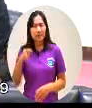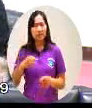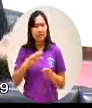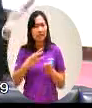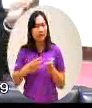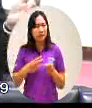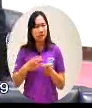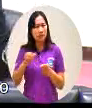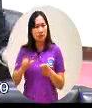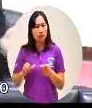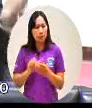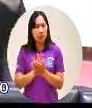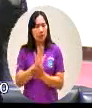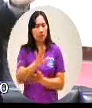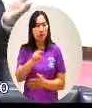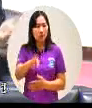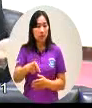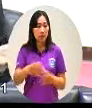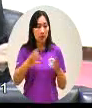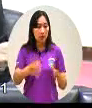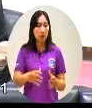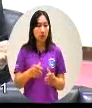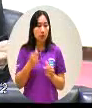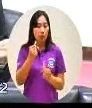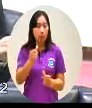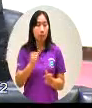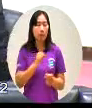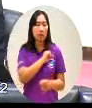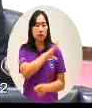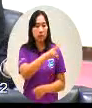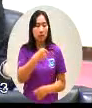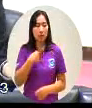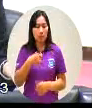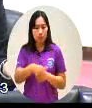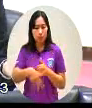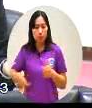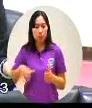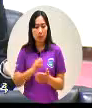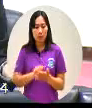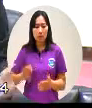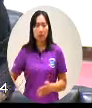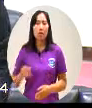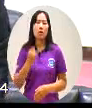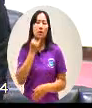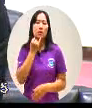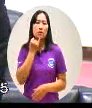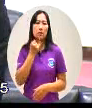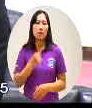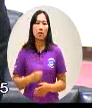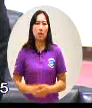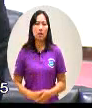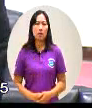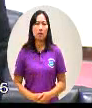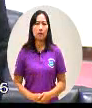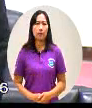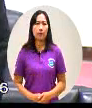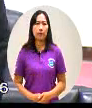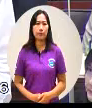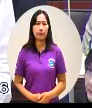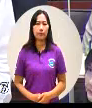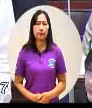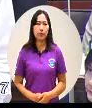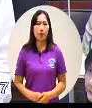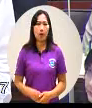个我们就是目前要解决有这样的一个设施，是这个问题啊。 所以这个我们在前天，我们的一环科长已经